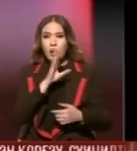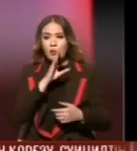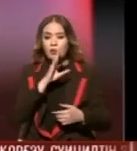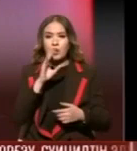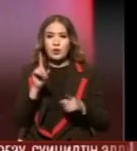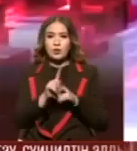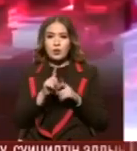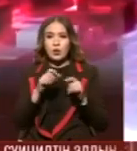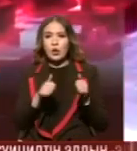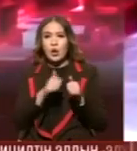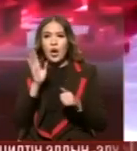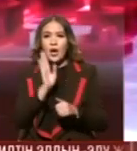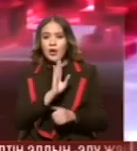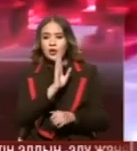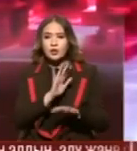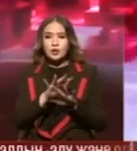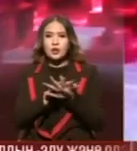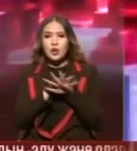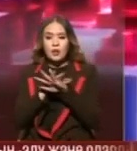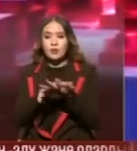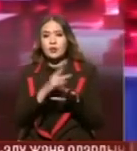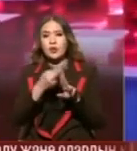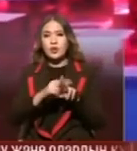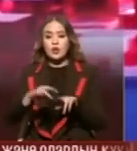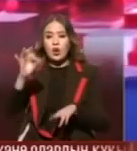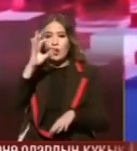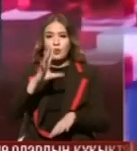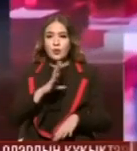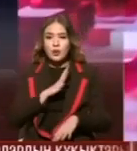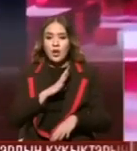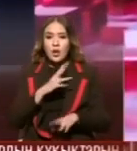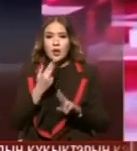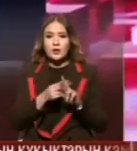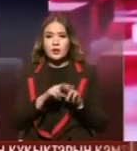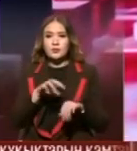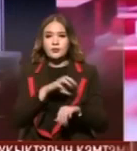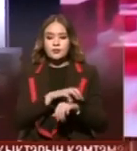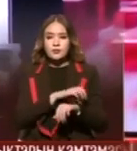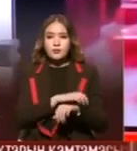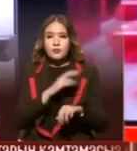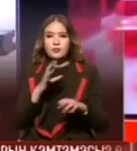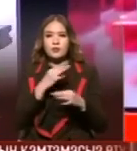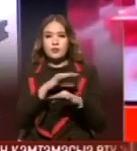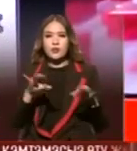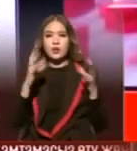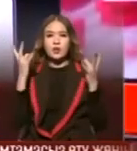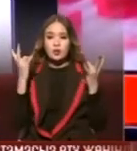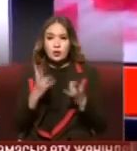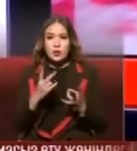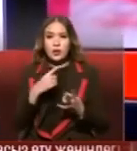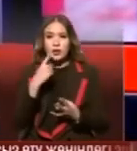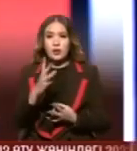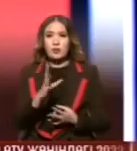жүрді. Жарайды. Әйелдер жүрді. Солардың мұң мұқтажын ескеріп, біздер де осы аманат комиссиясы тарапынан рақымшылық қолданылу керек